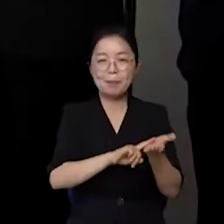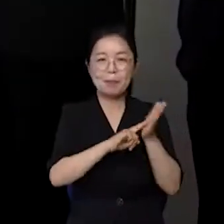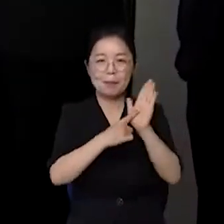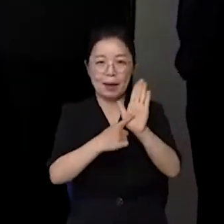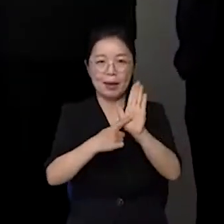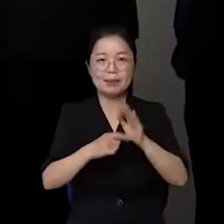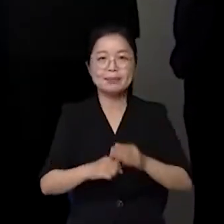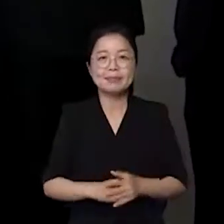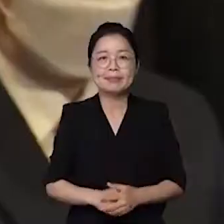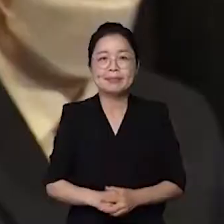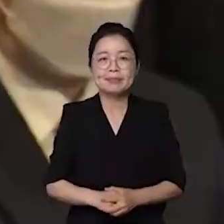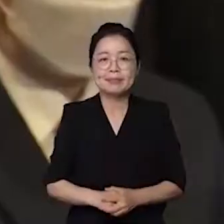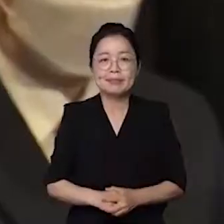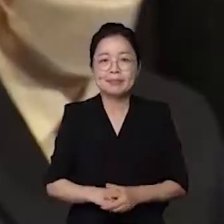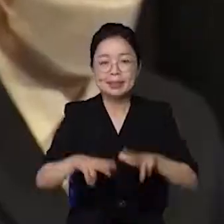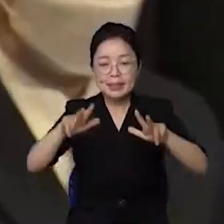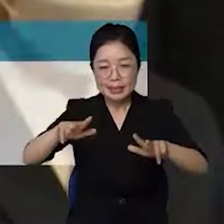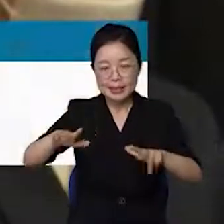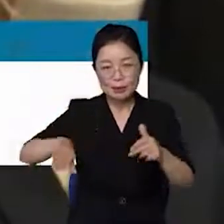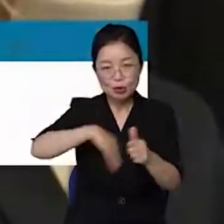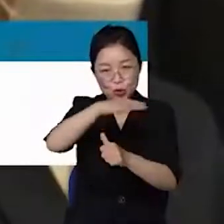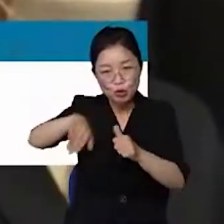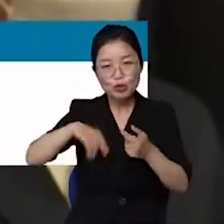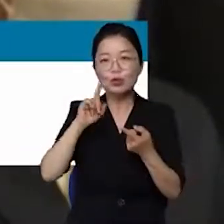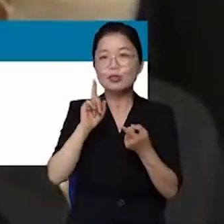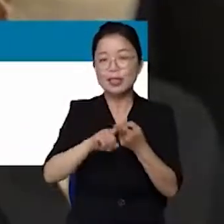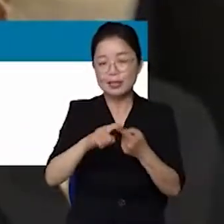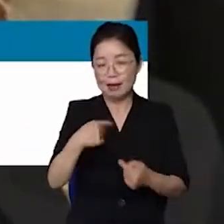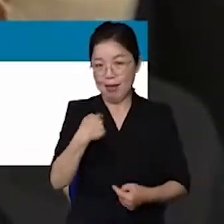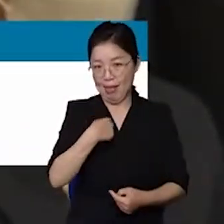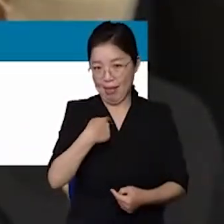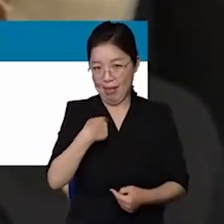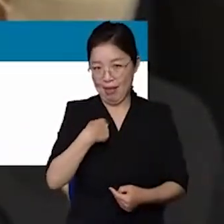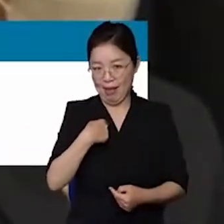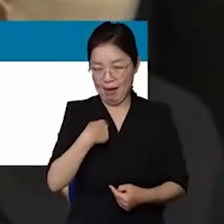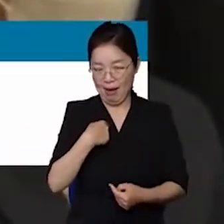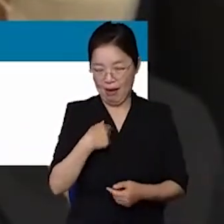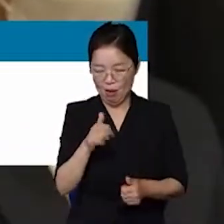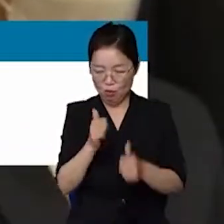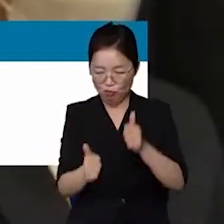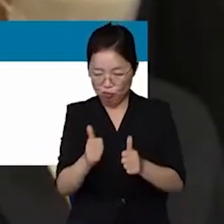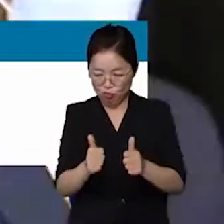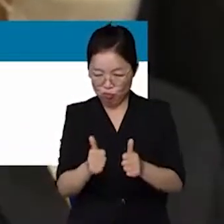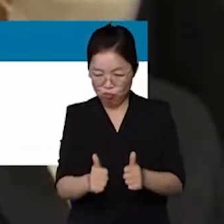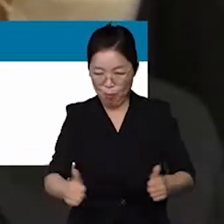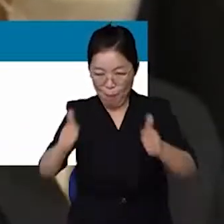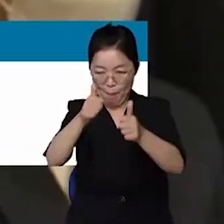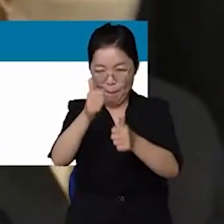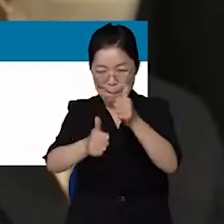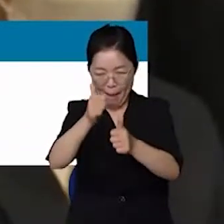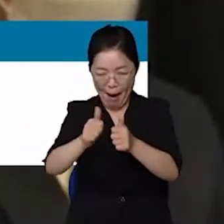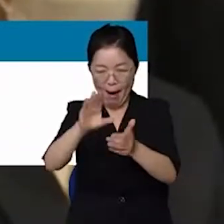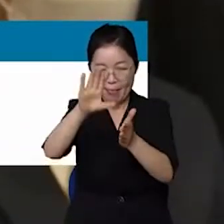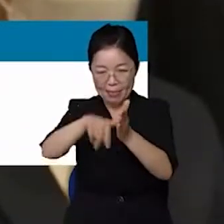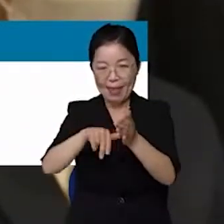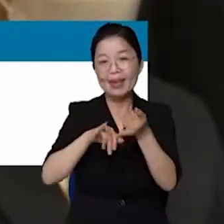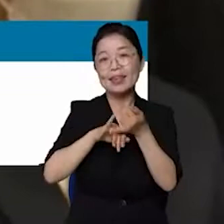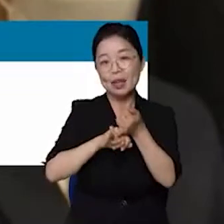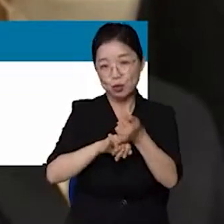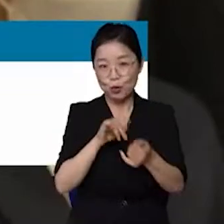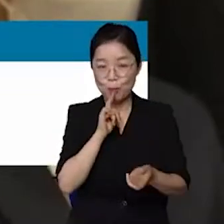밝혔습니다. 현안들에 대해서는 제가 경선 과정 그리고 본선에서 약속했던